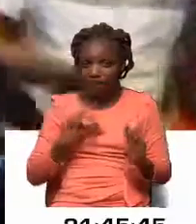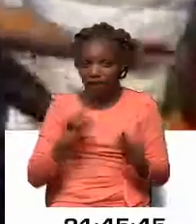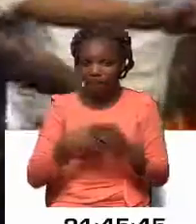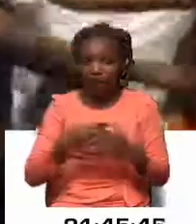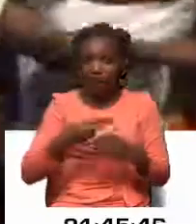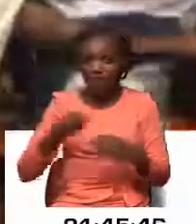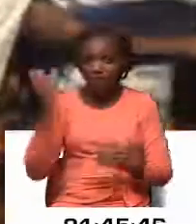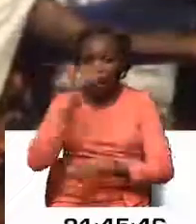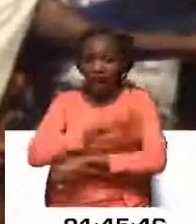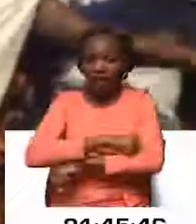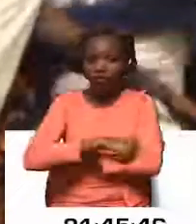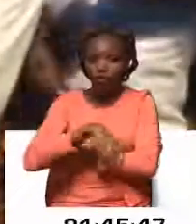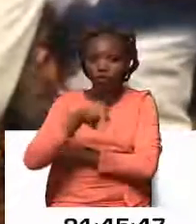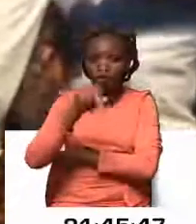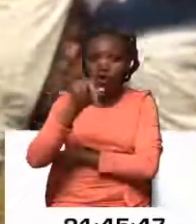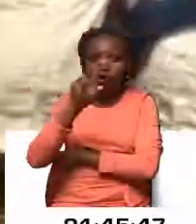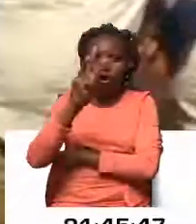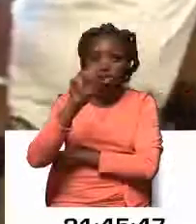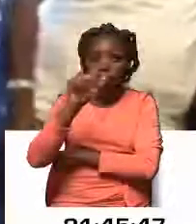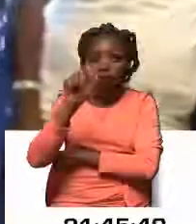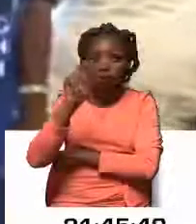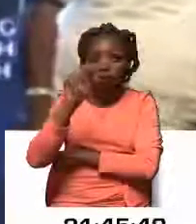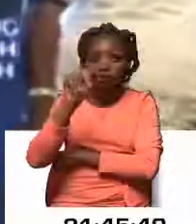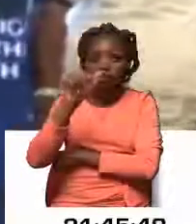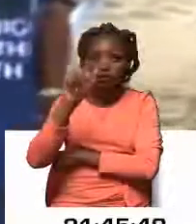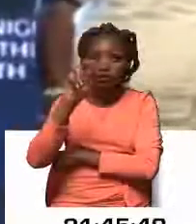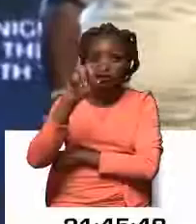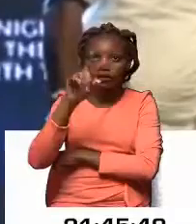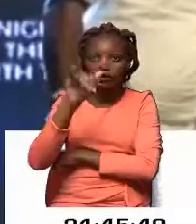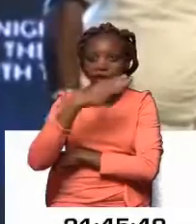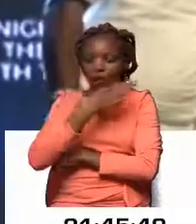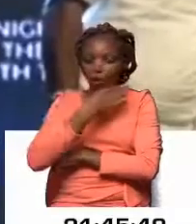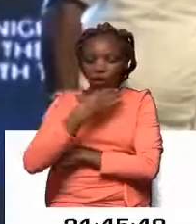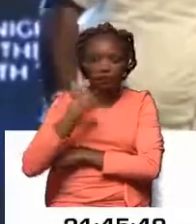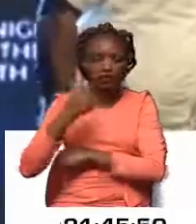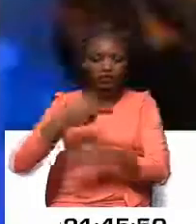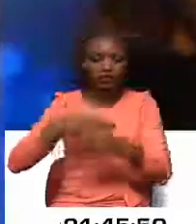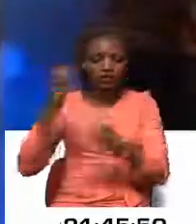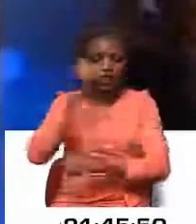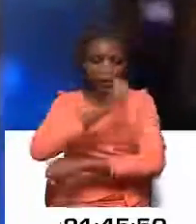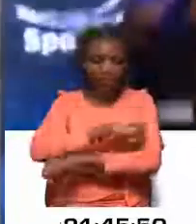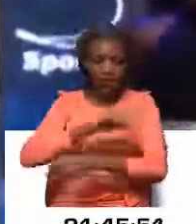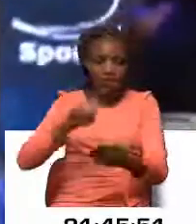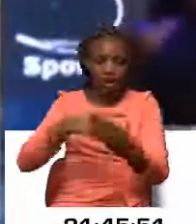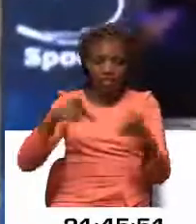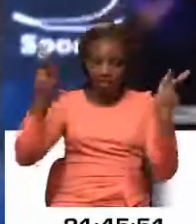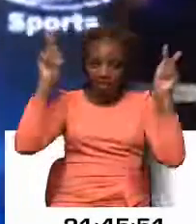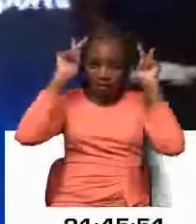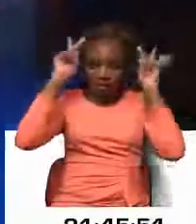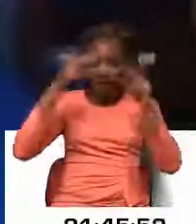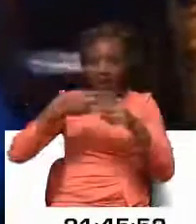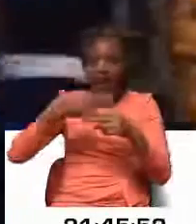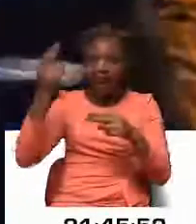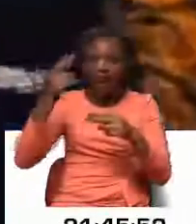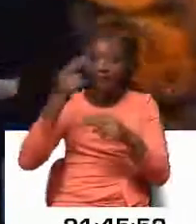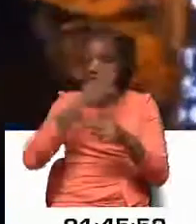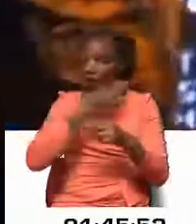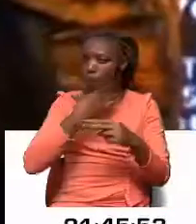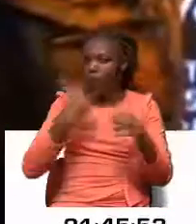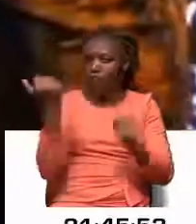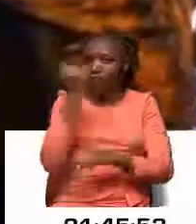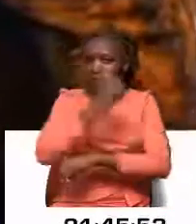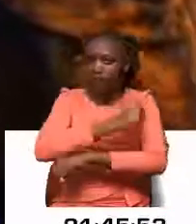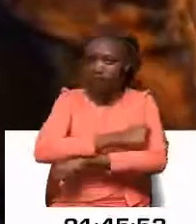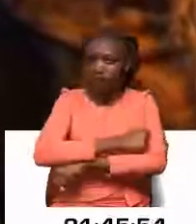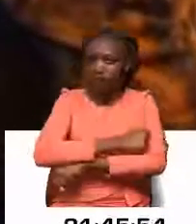ya Kwantanze ikiibuka mabingwa upande wa timu bora ya wanadada, nao Kakamega High wakiwa mabingwa wa mwaka huu kwa